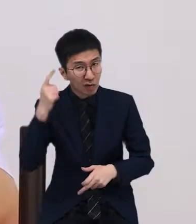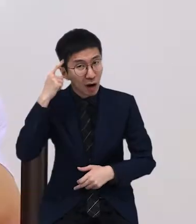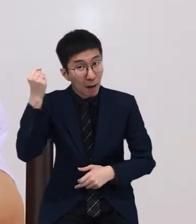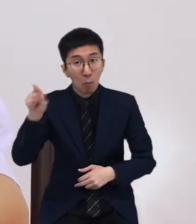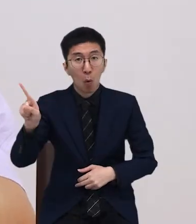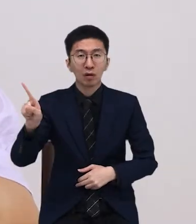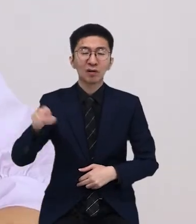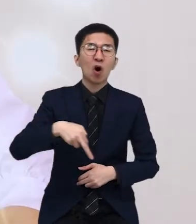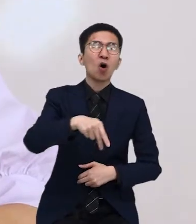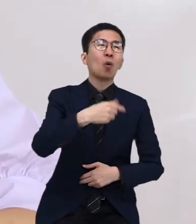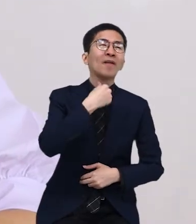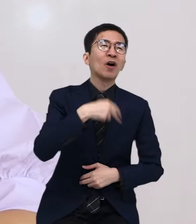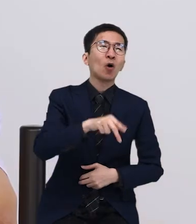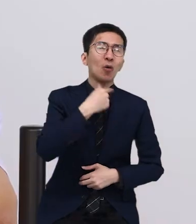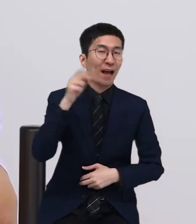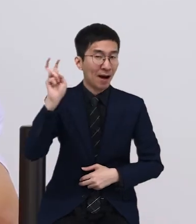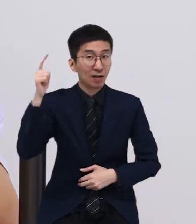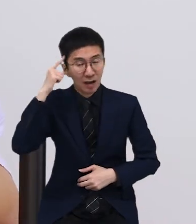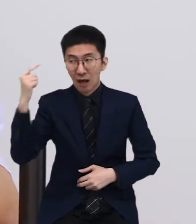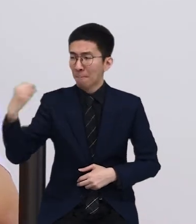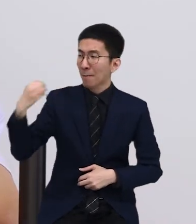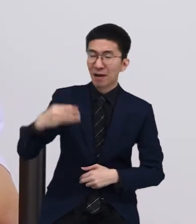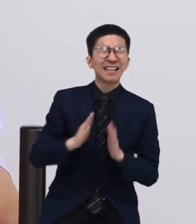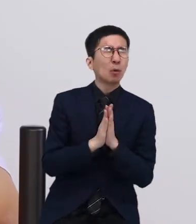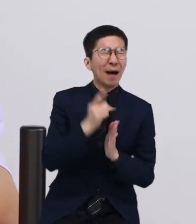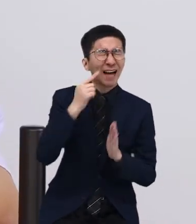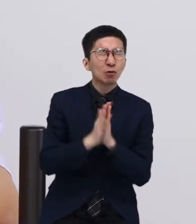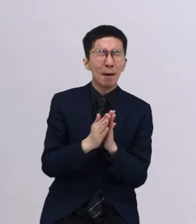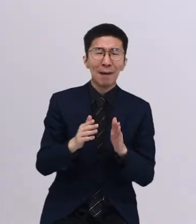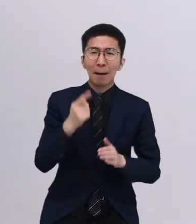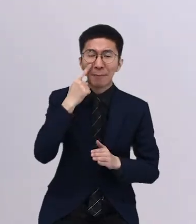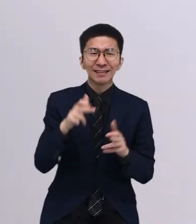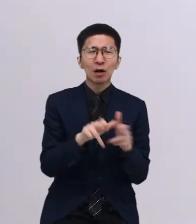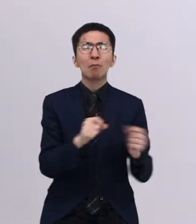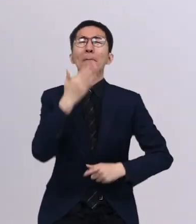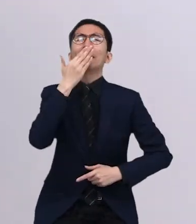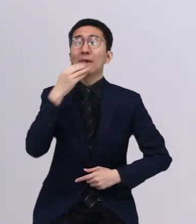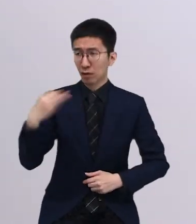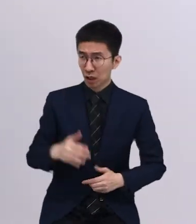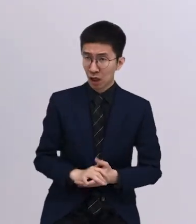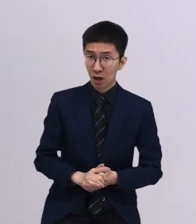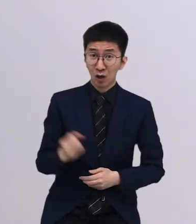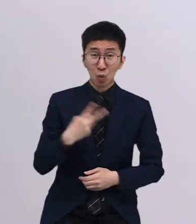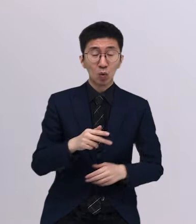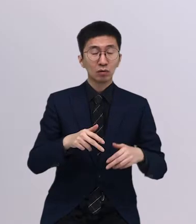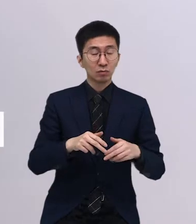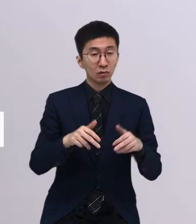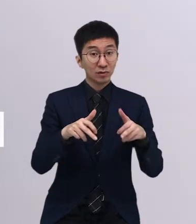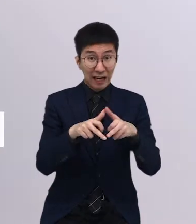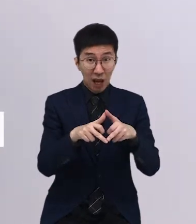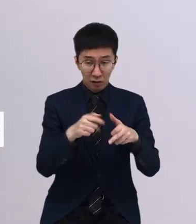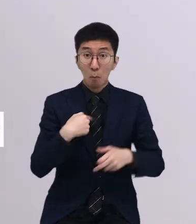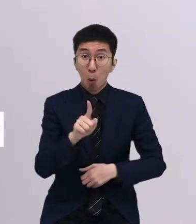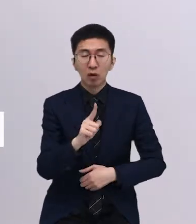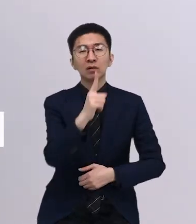하세요. 기도하면은 걸 수 있다. 그리고 제가 척추측만증이 있으니까 수술을 하면은 나을 수 있다라고 생각해요. 그래서